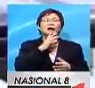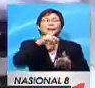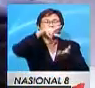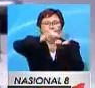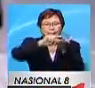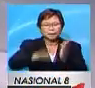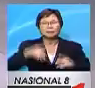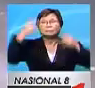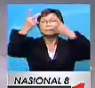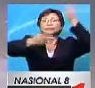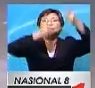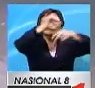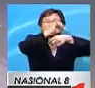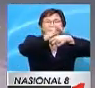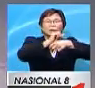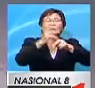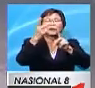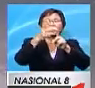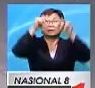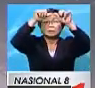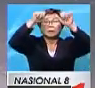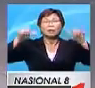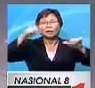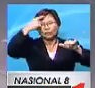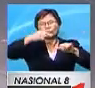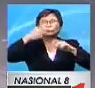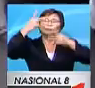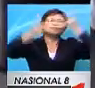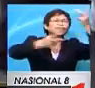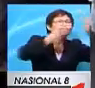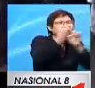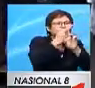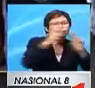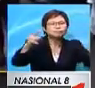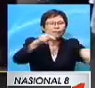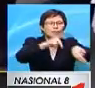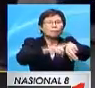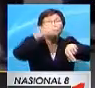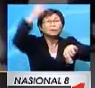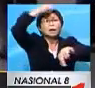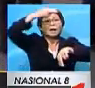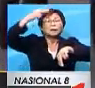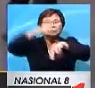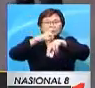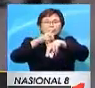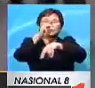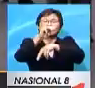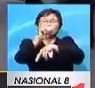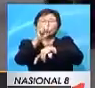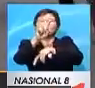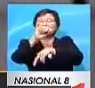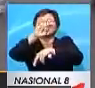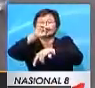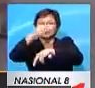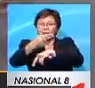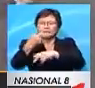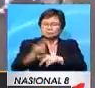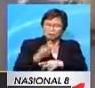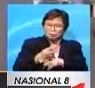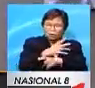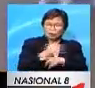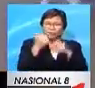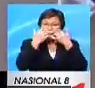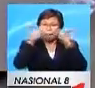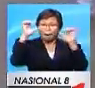media Sempena lawatan kerja ke tanah suci bagi meninjau persiapan bagi musim haji di Madinah jelas beliau latihan dan